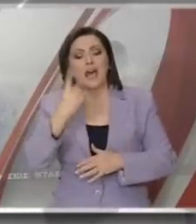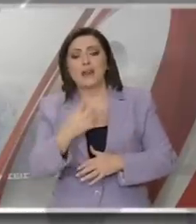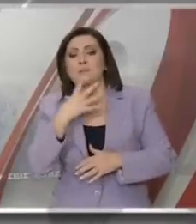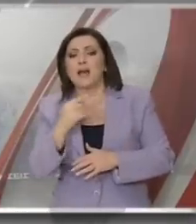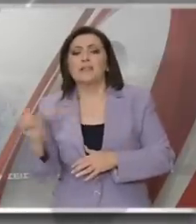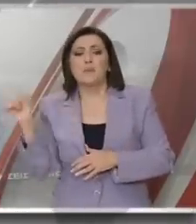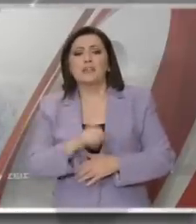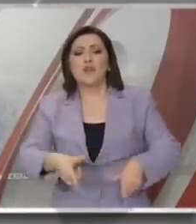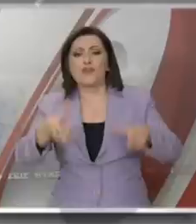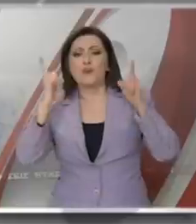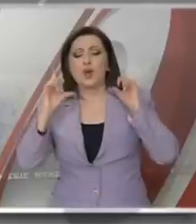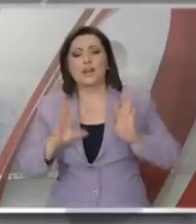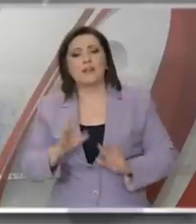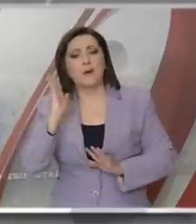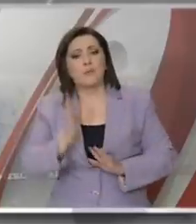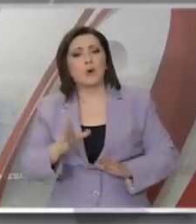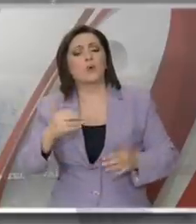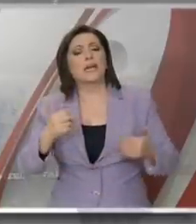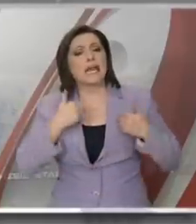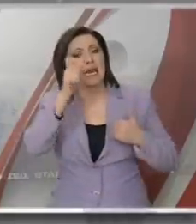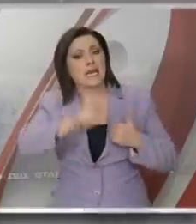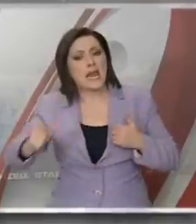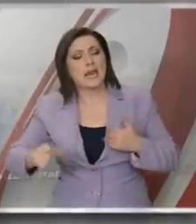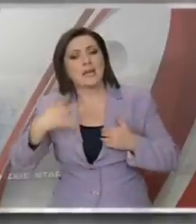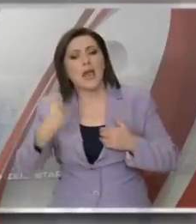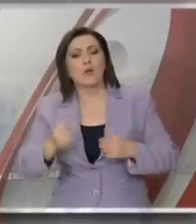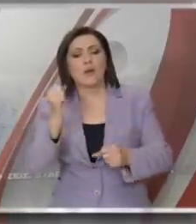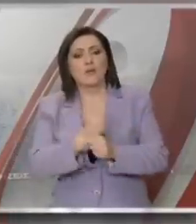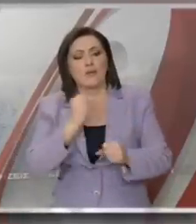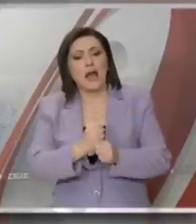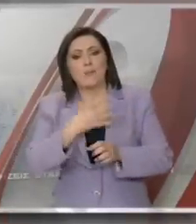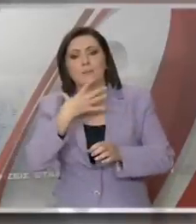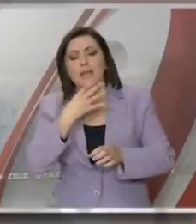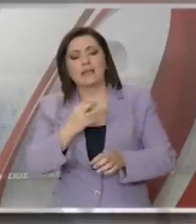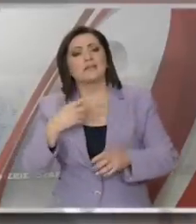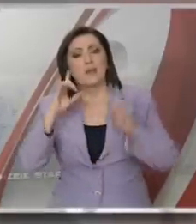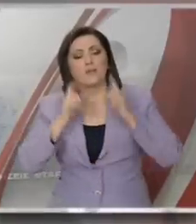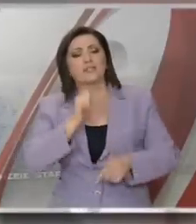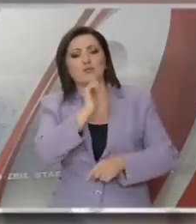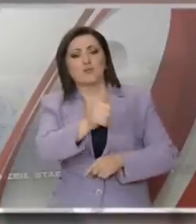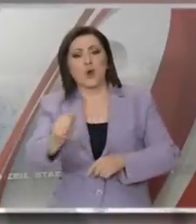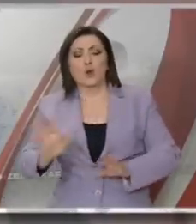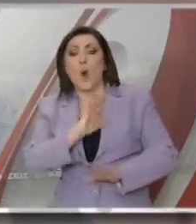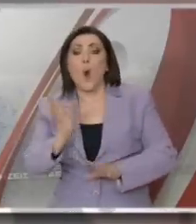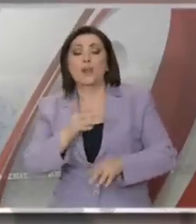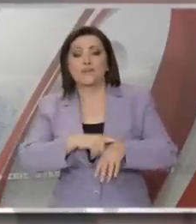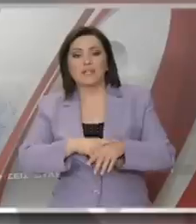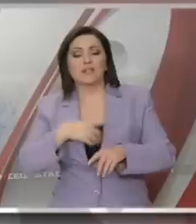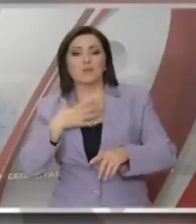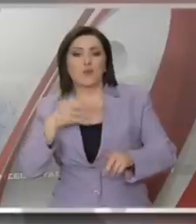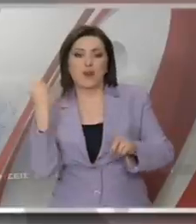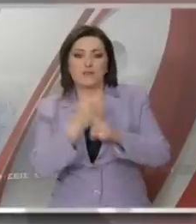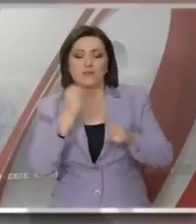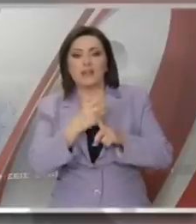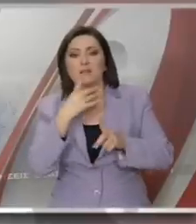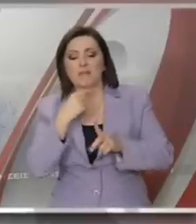νέοι άνθρωποι και ι εργαζόμενοι να έχουνε λόγο και ο λόγος τους να μετράει και όχι κάθε φορά που διεκδικούν τα δικαιώματά τους να βρίσκουν απέναντι την αστυνομία και τους κατασταλτικούς